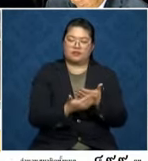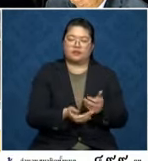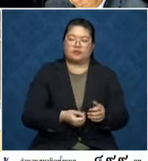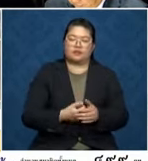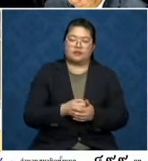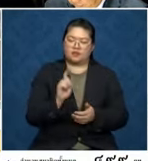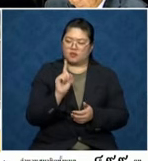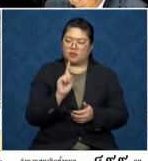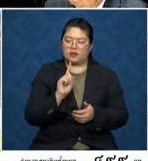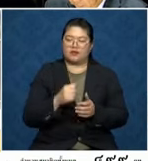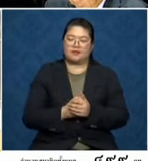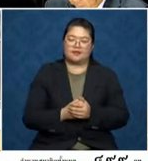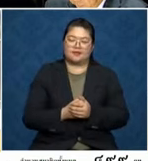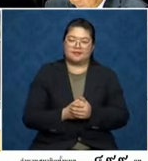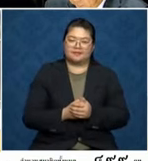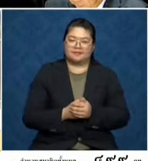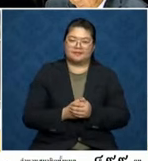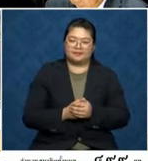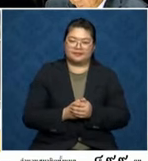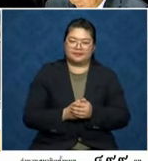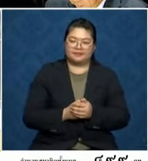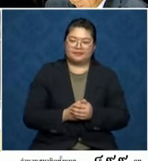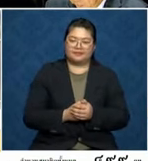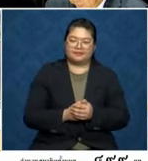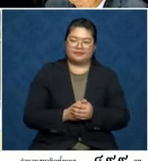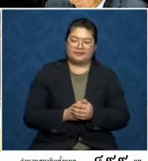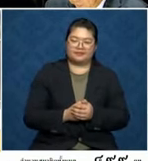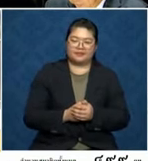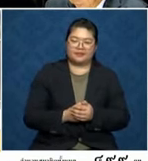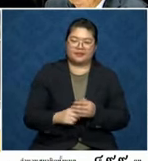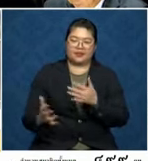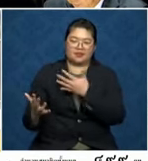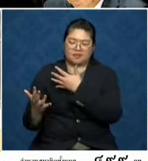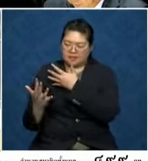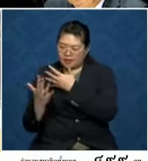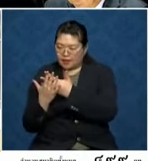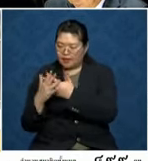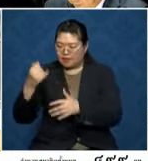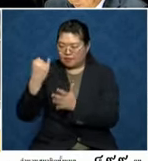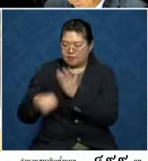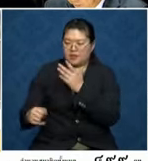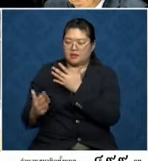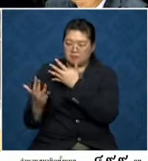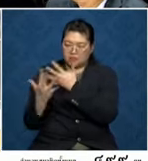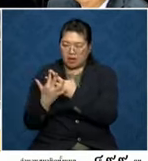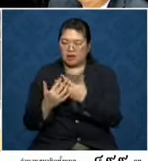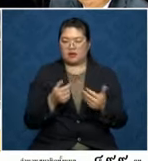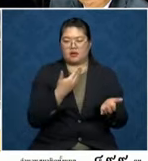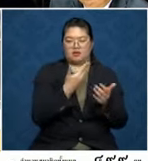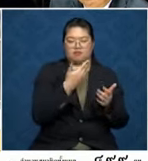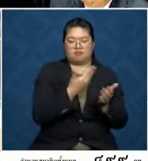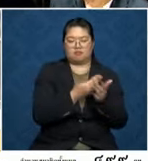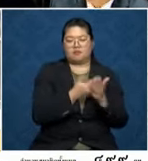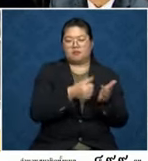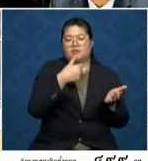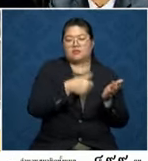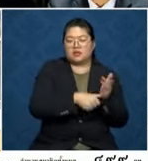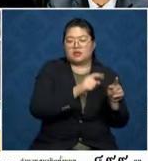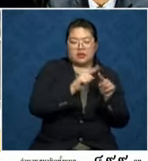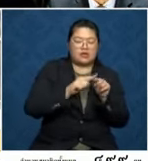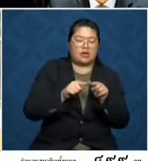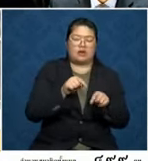ฟังเรื่องคดีแพ่งกับคดีอาญาในเช็คฉะนั้นเราจะมองเรื่องคดีแพ่งตามเช็คที่